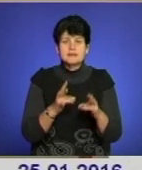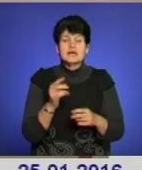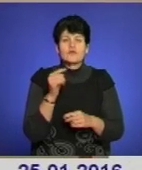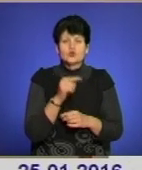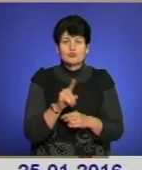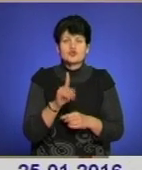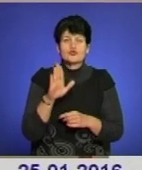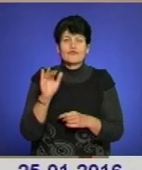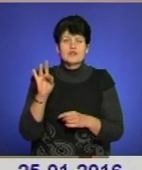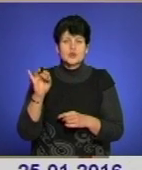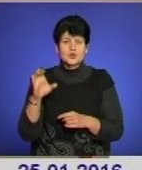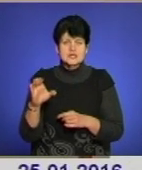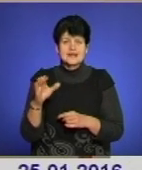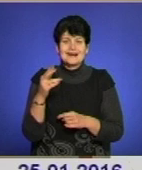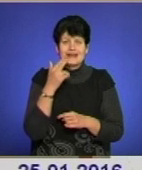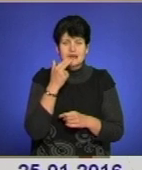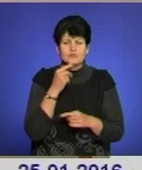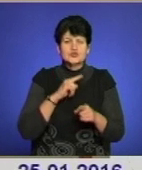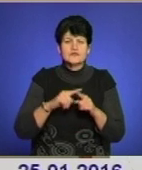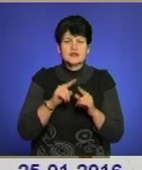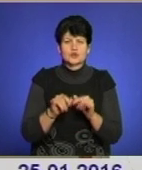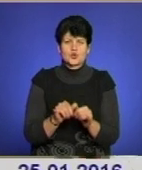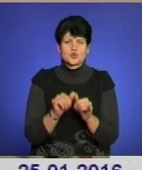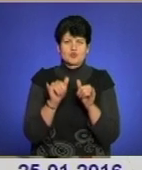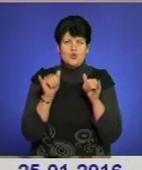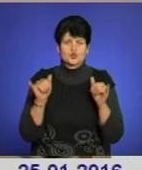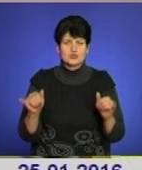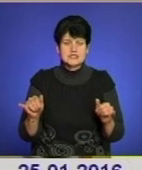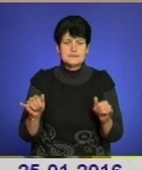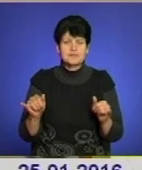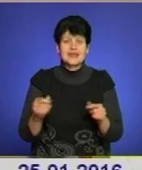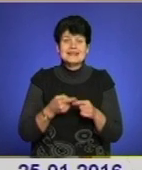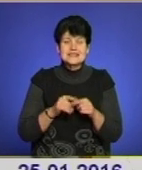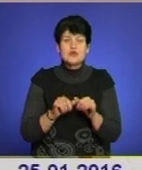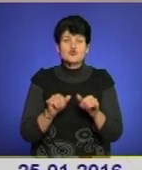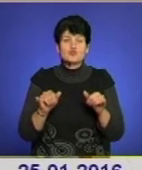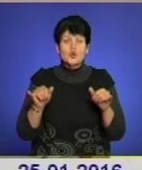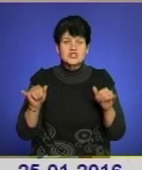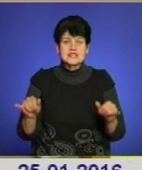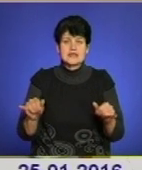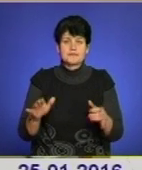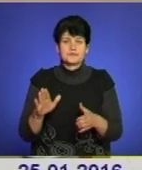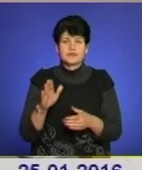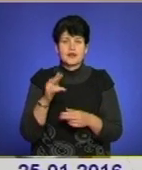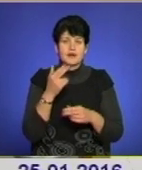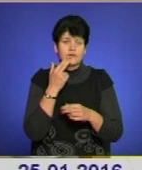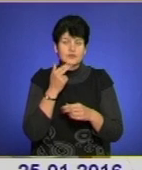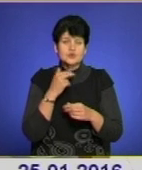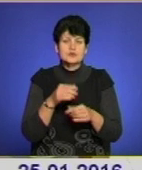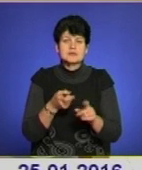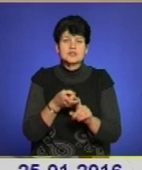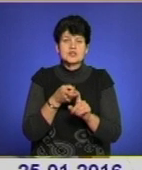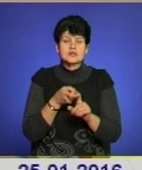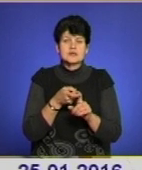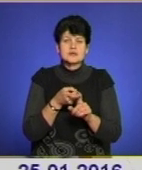що вірус грипу дуже швидко розмножується. І якраз оце розмноження вірусу спричиняє